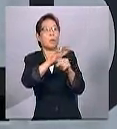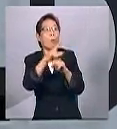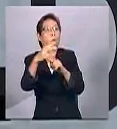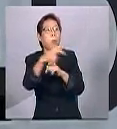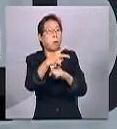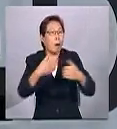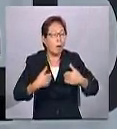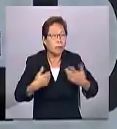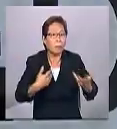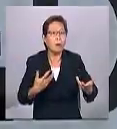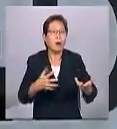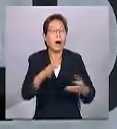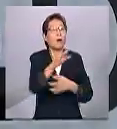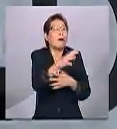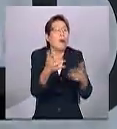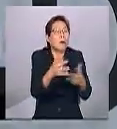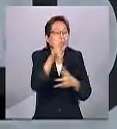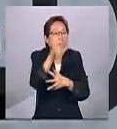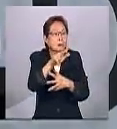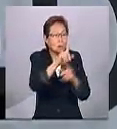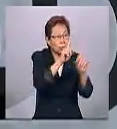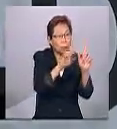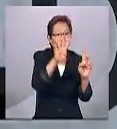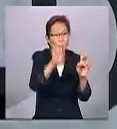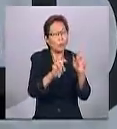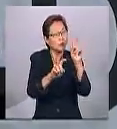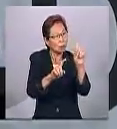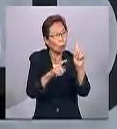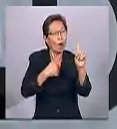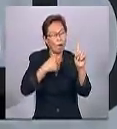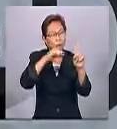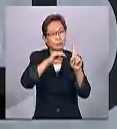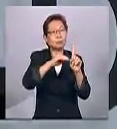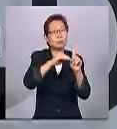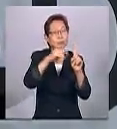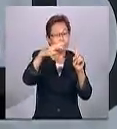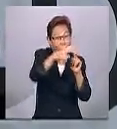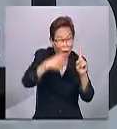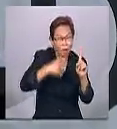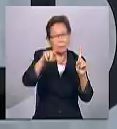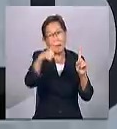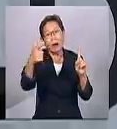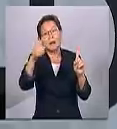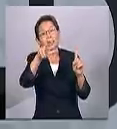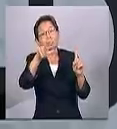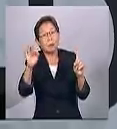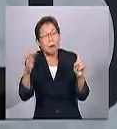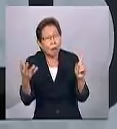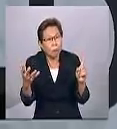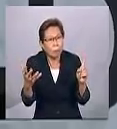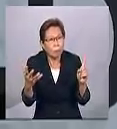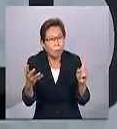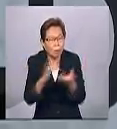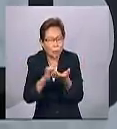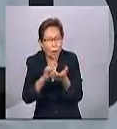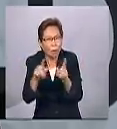dengan 39 yang lain tu, mereka perlu sambung kuarantin tu lagi ataupun mereka akan terus dibawa ke hospital dan dirawat sebagai